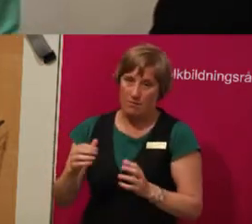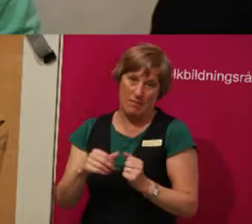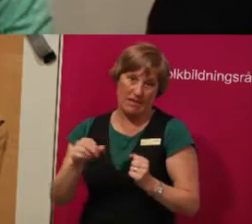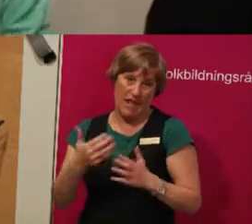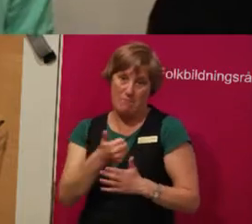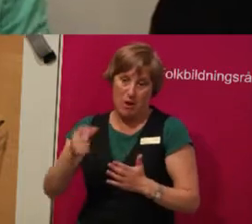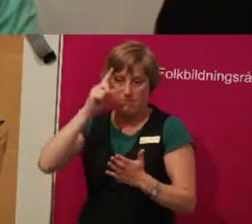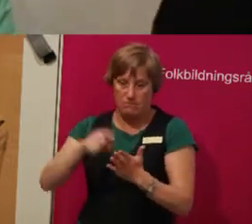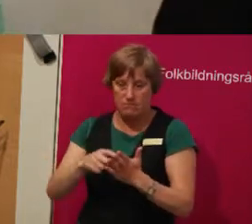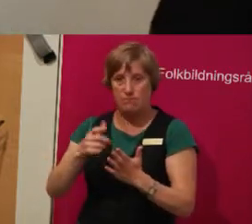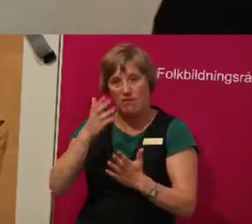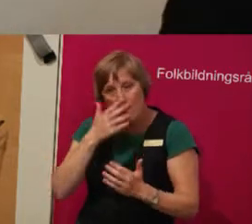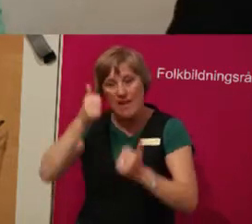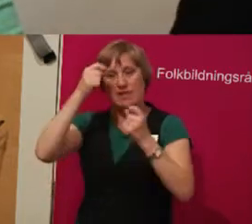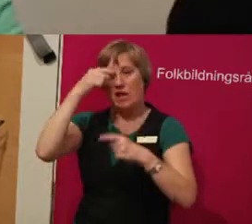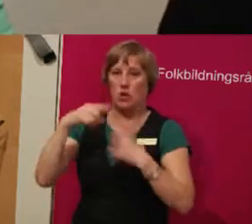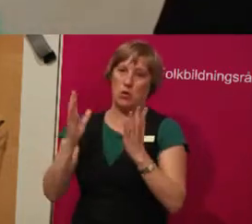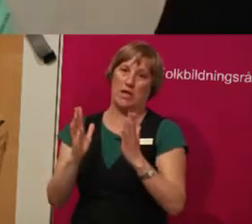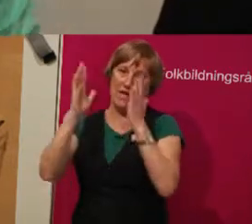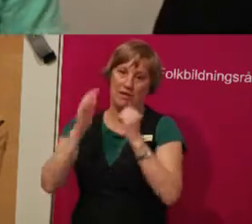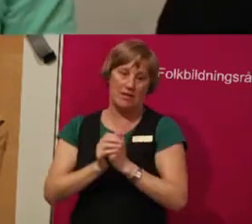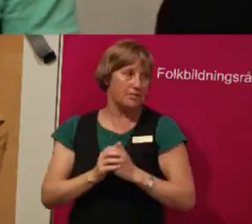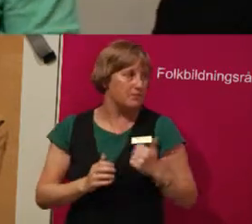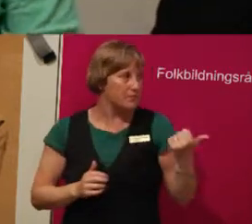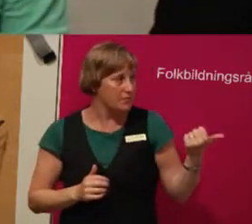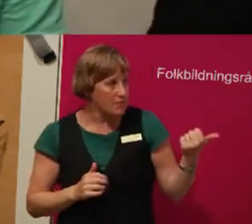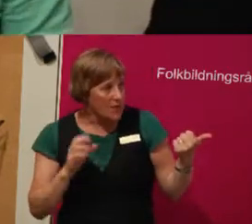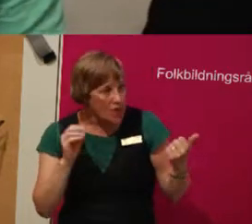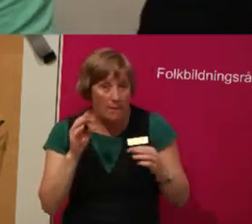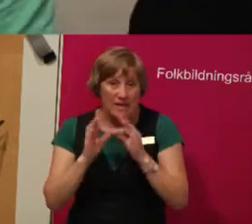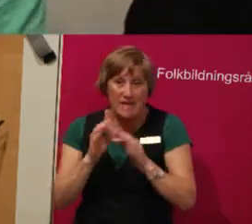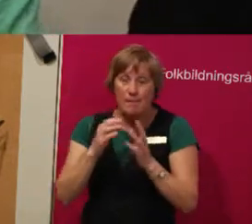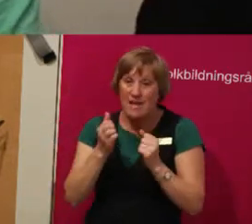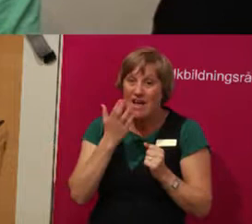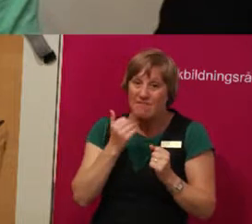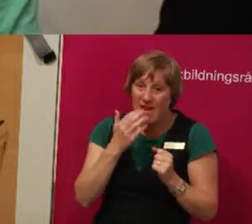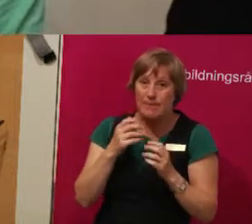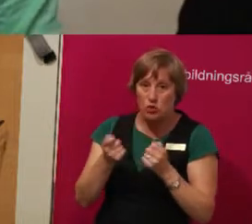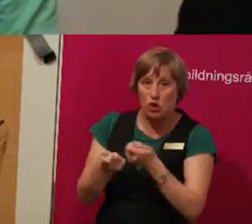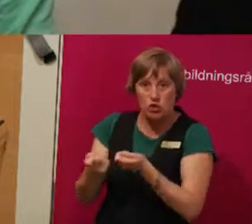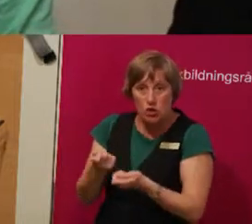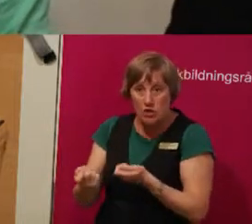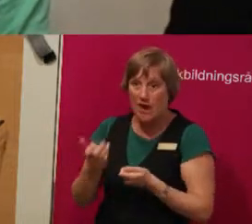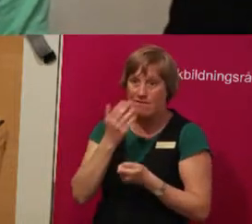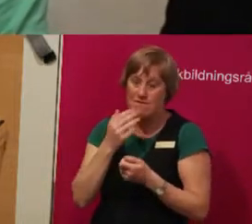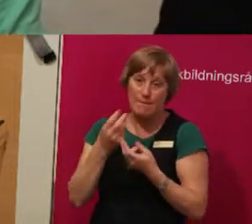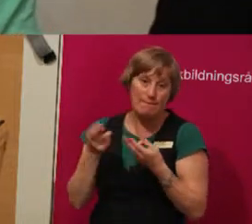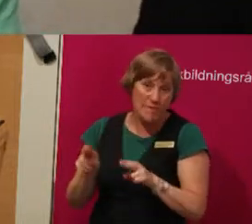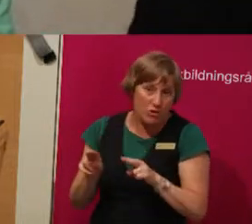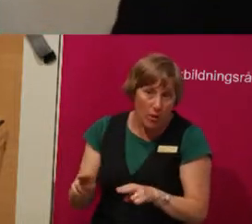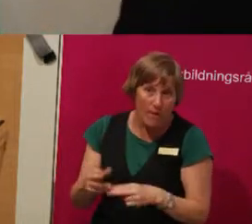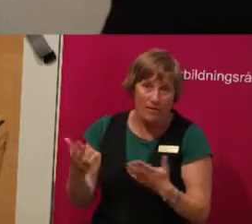kulturliv. Mm. Men då är frågan vem som ska styra det då? Vem är det som gör bedömningen? Vad är det bästa